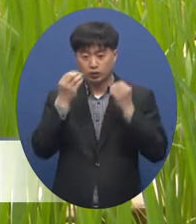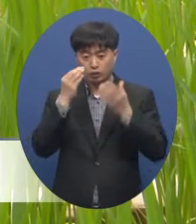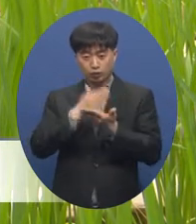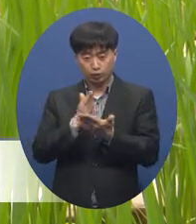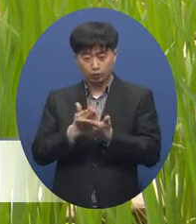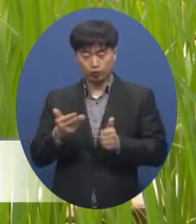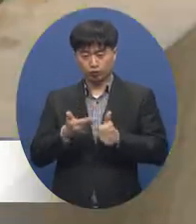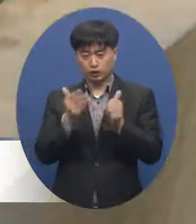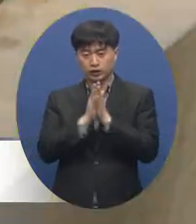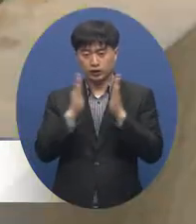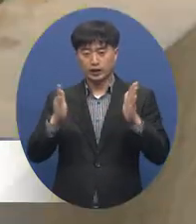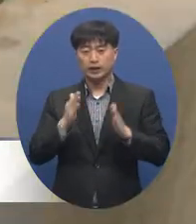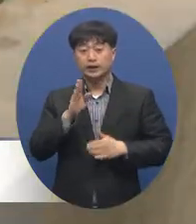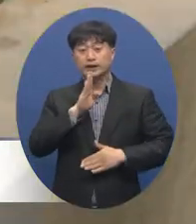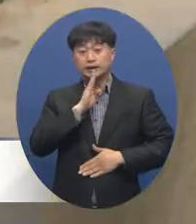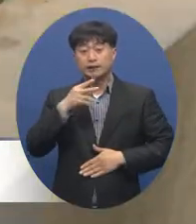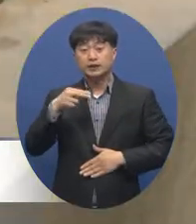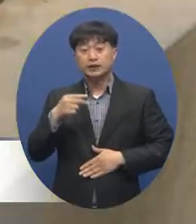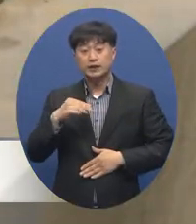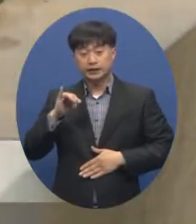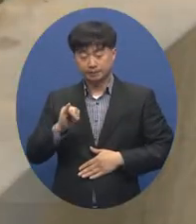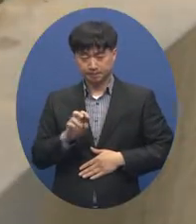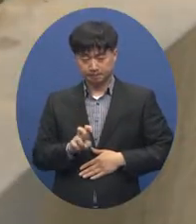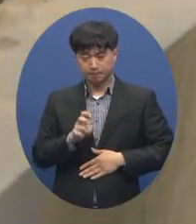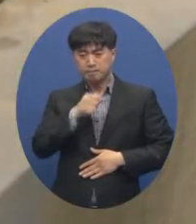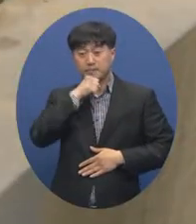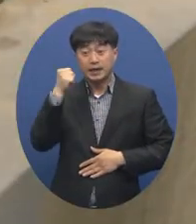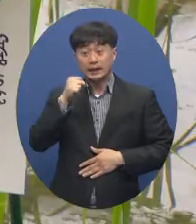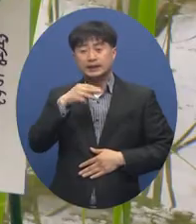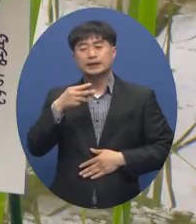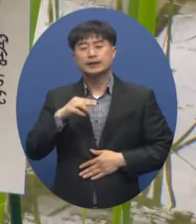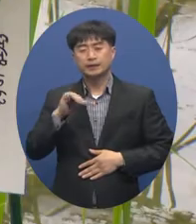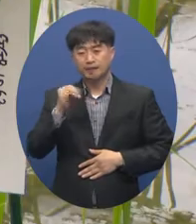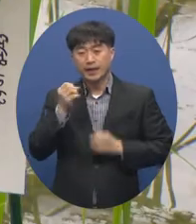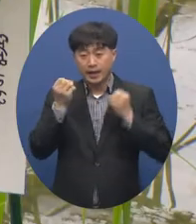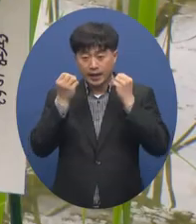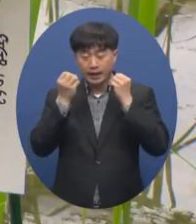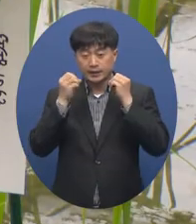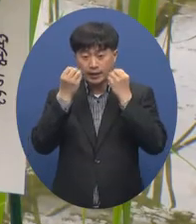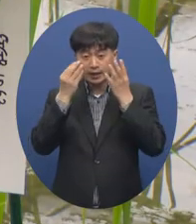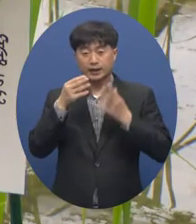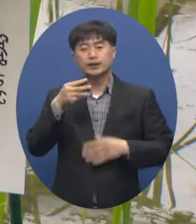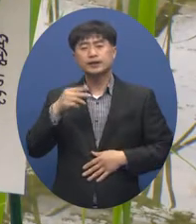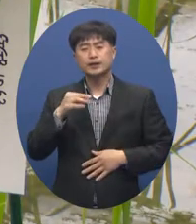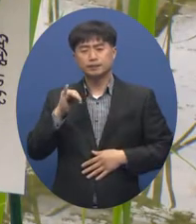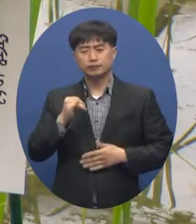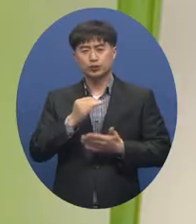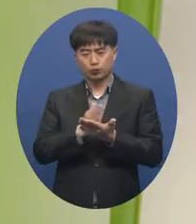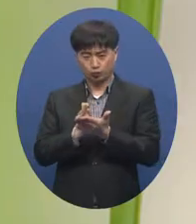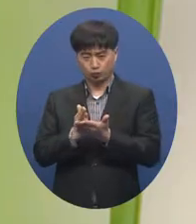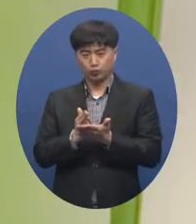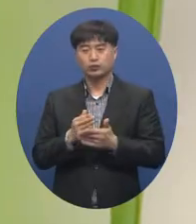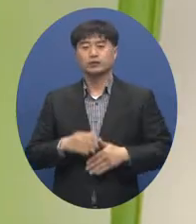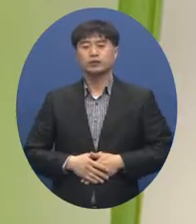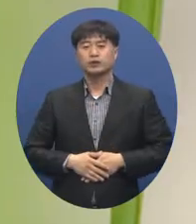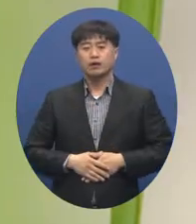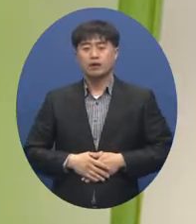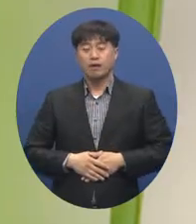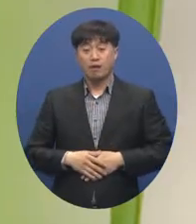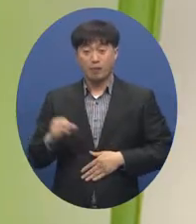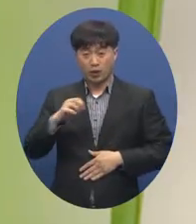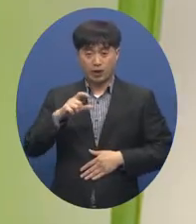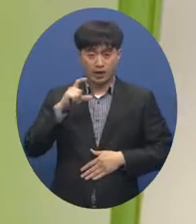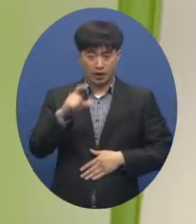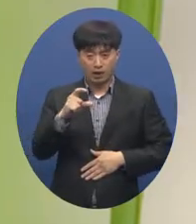신품종을 육성하기 시작, 참드림과 맛드림, 해드림 등을 개발해 보급하고 있습니다. 경기도 개발 품종은 병해충에 강해